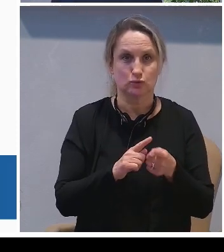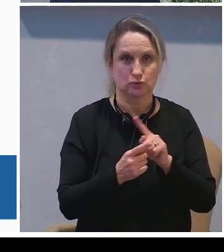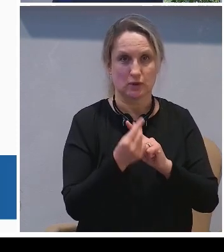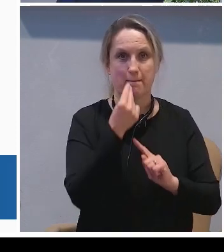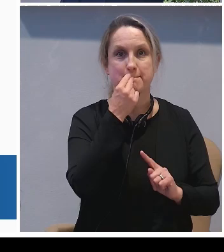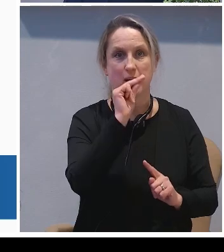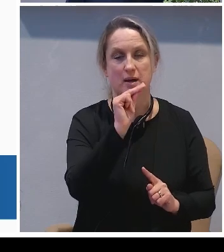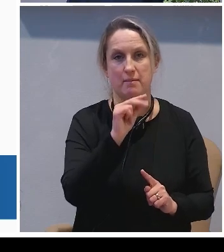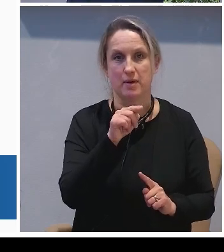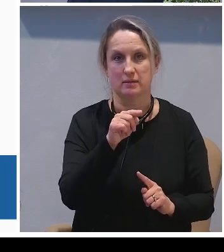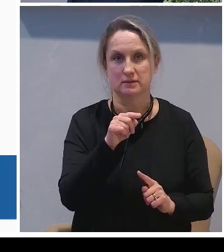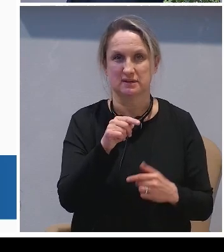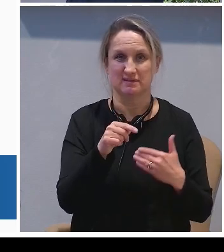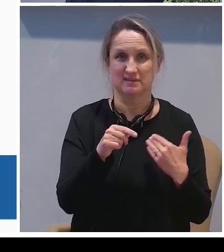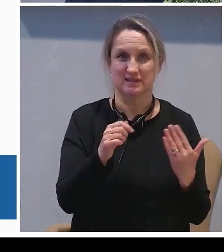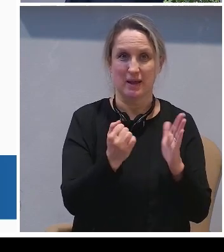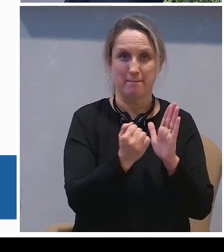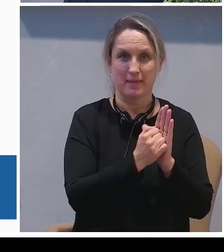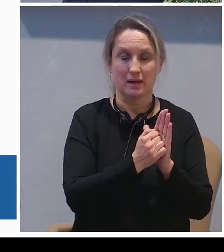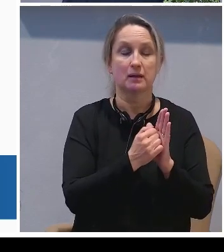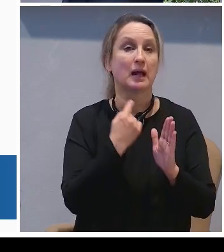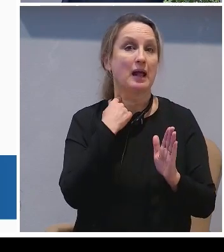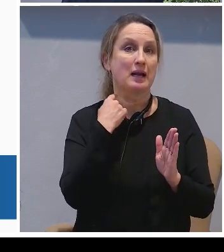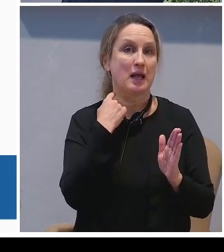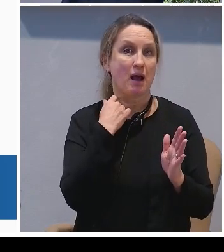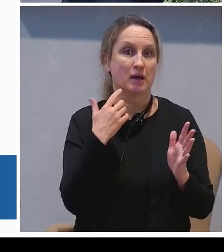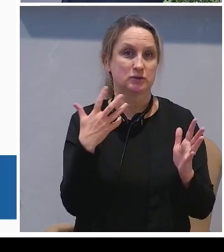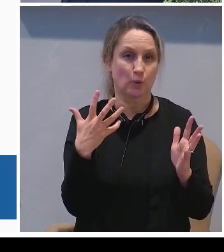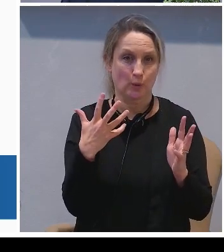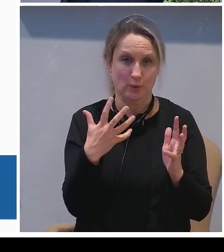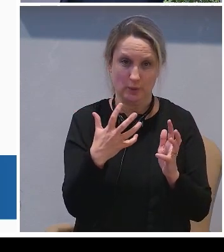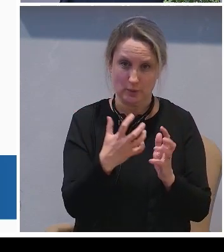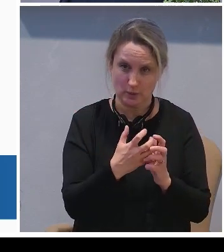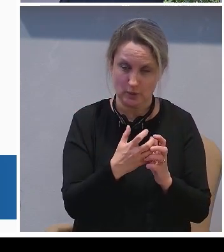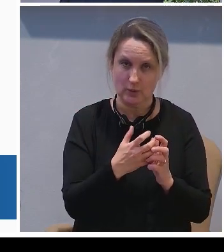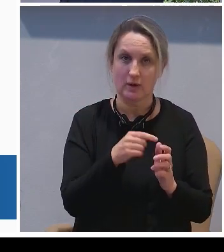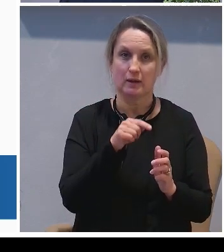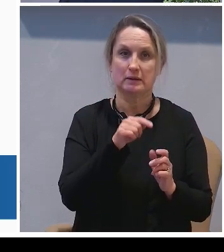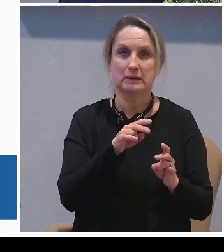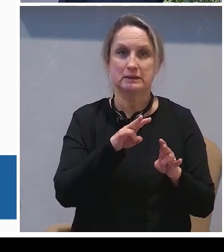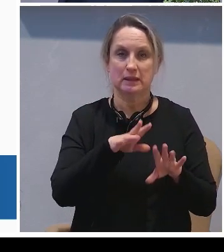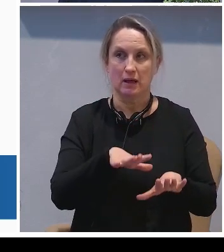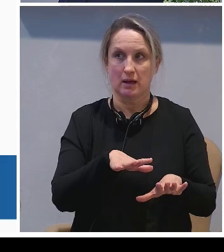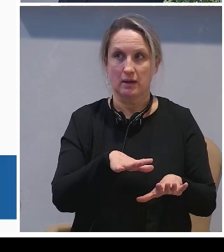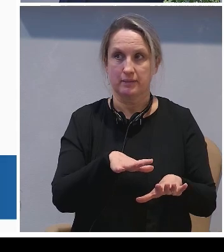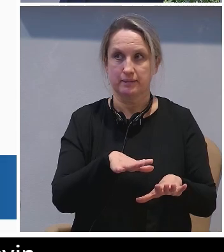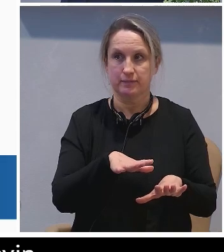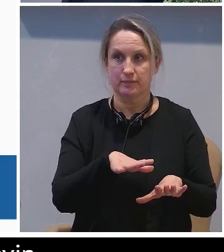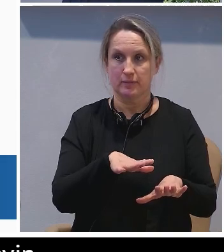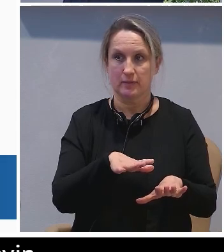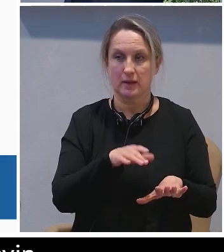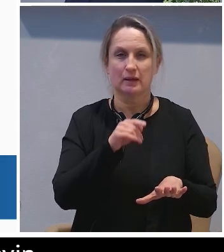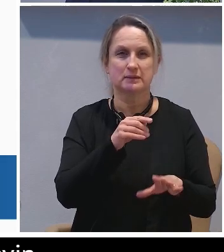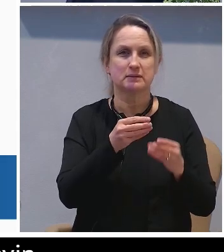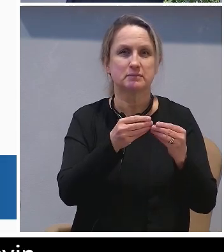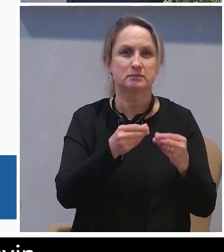damage from sedasama, muscle kuidas terve lihas kontraheerub. contractions. Jälle see titiin on On see, the mis annab left, you see the stabiilsuse, entire muscle annab